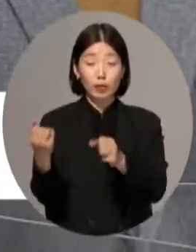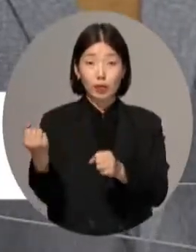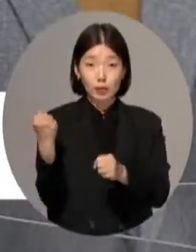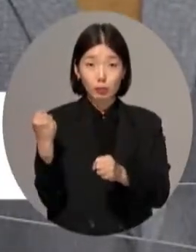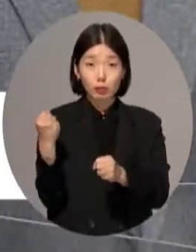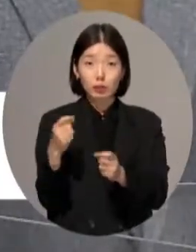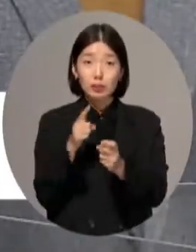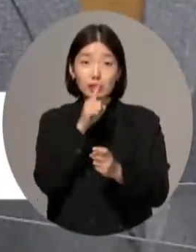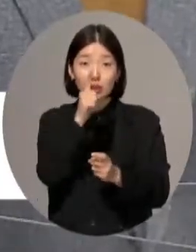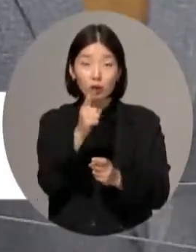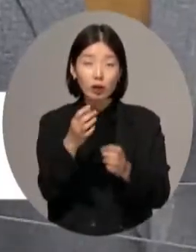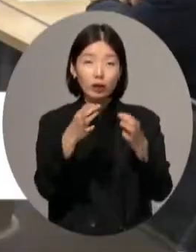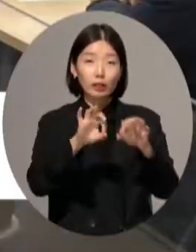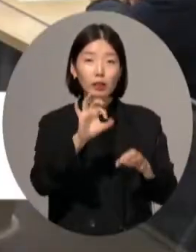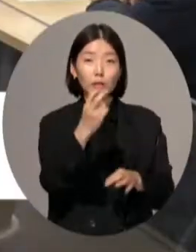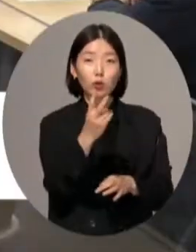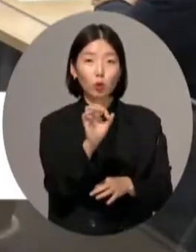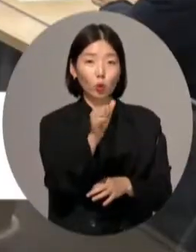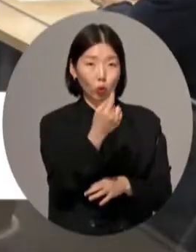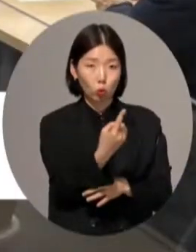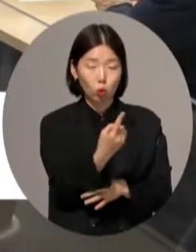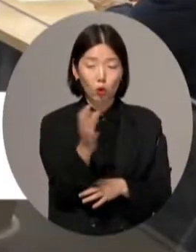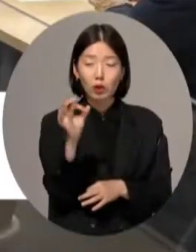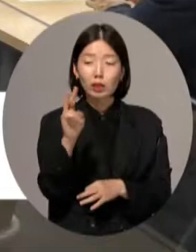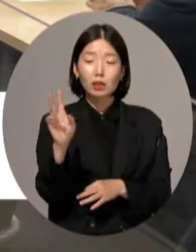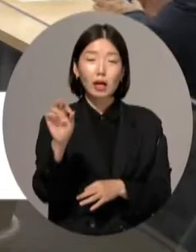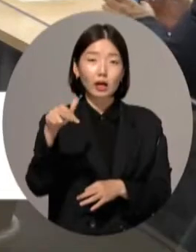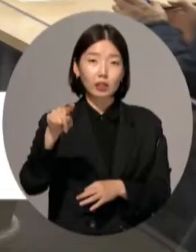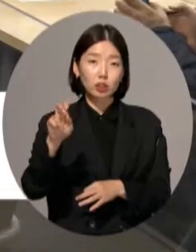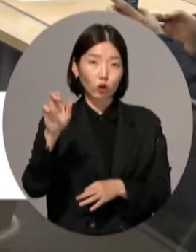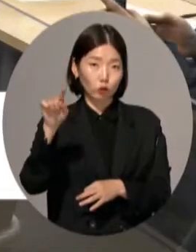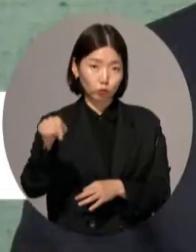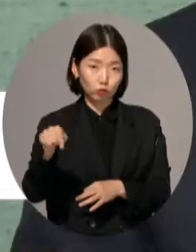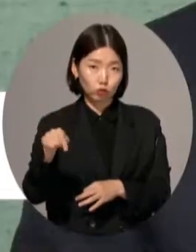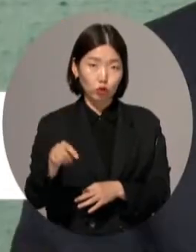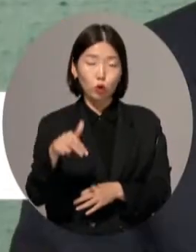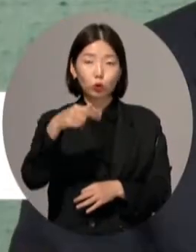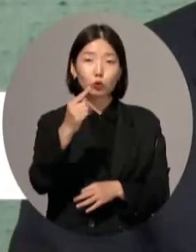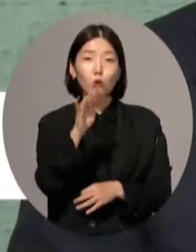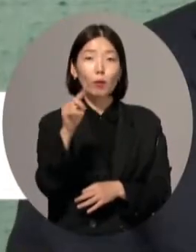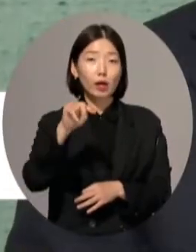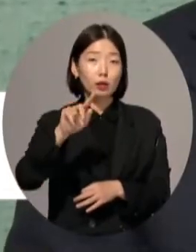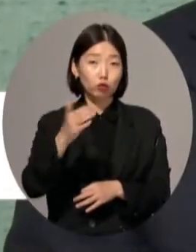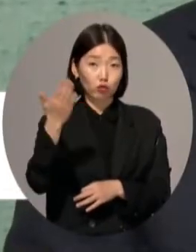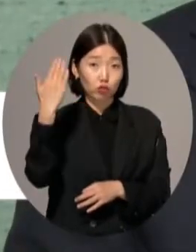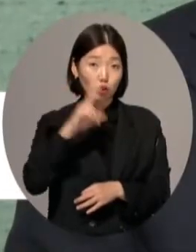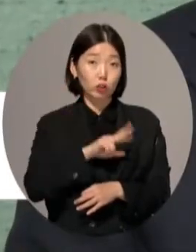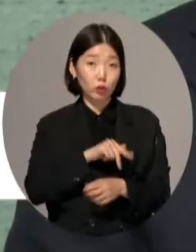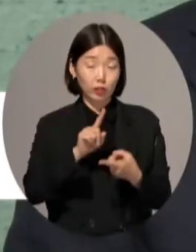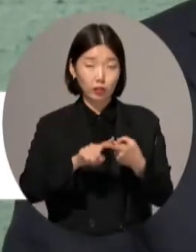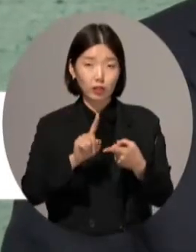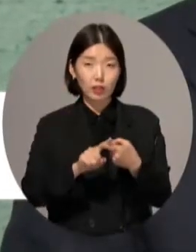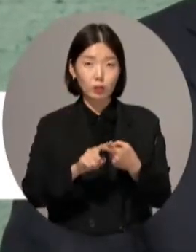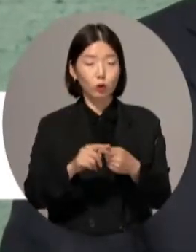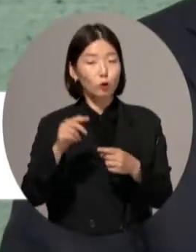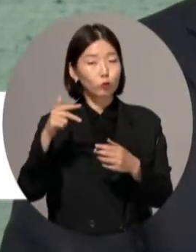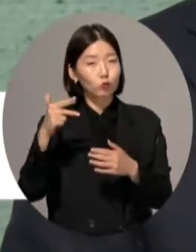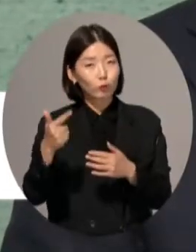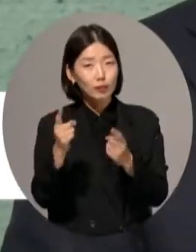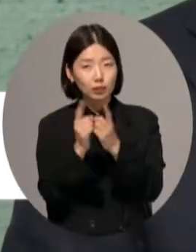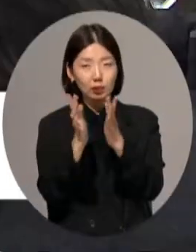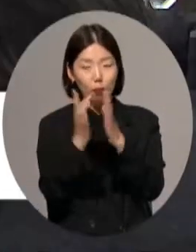공천을 신청한 김용혁 불편 호사가 양 정물 랭스 필드 회장 그리고 조배숙 천 국회의원의 돼서 주말 사이